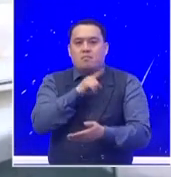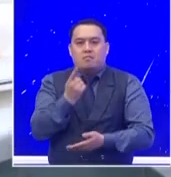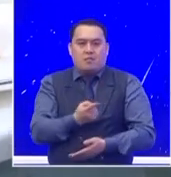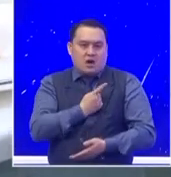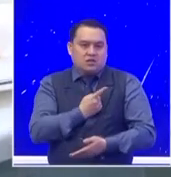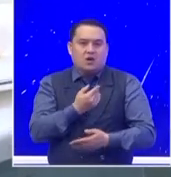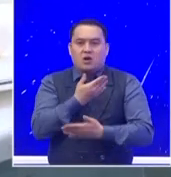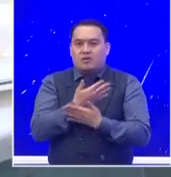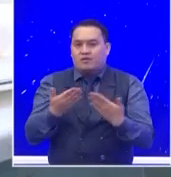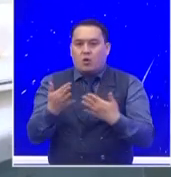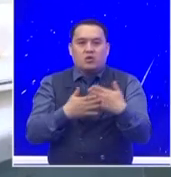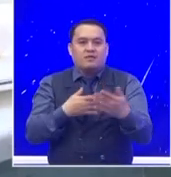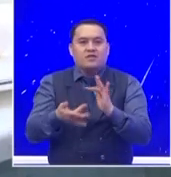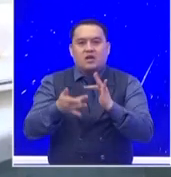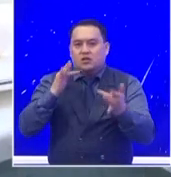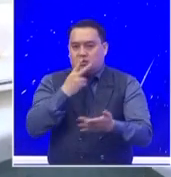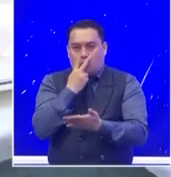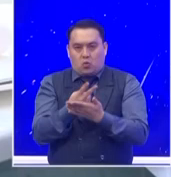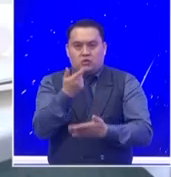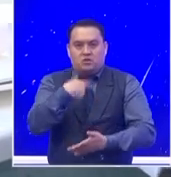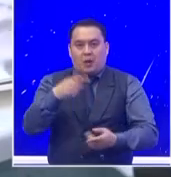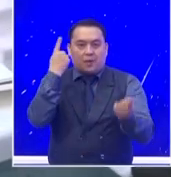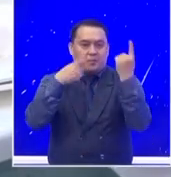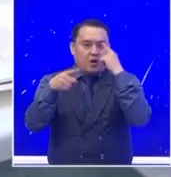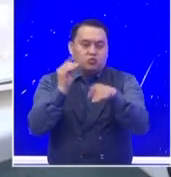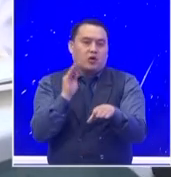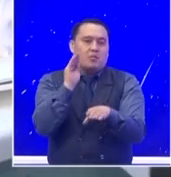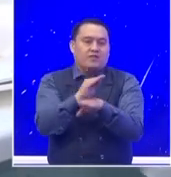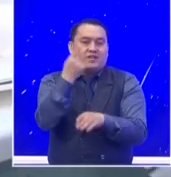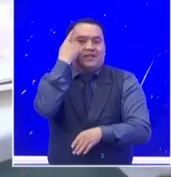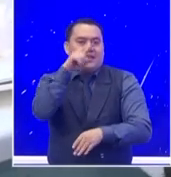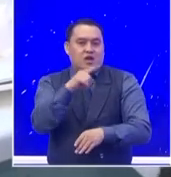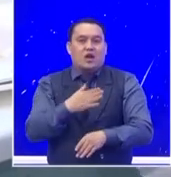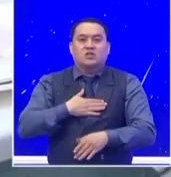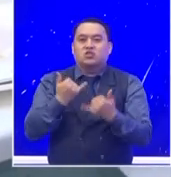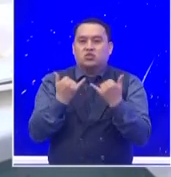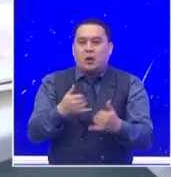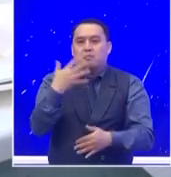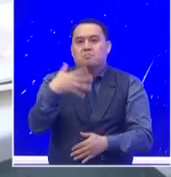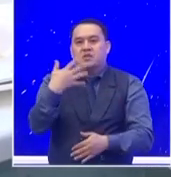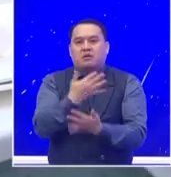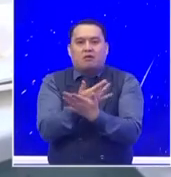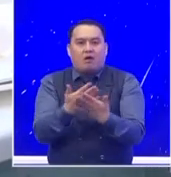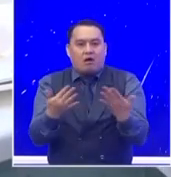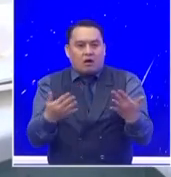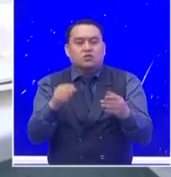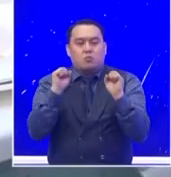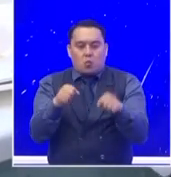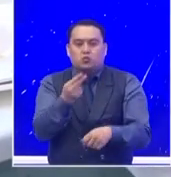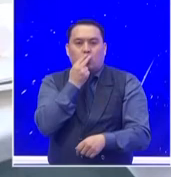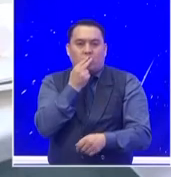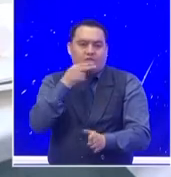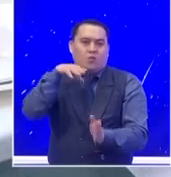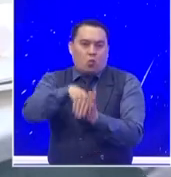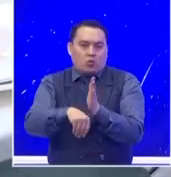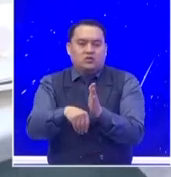Мы смотрим новые рецепты в интернете. Иногда сами импровизируем. Сейчас я могу приготовить около 50 видов различной еды,